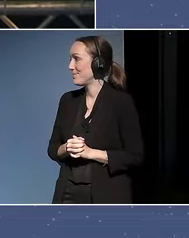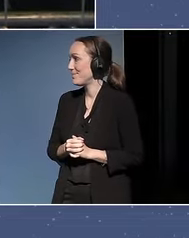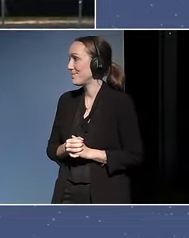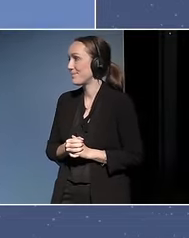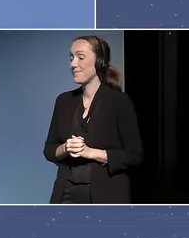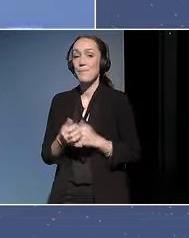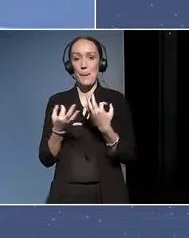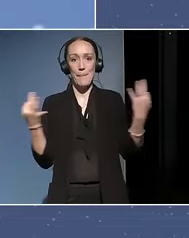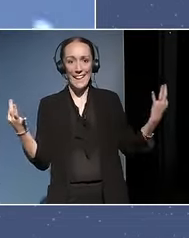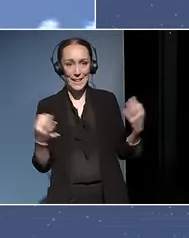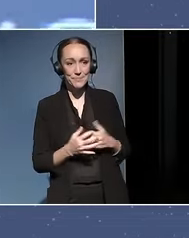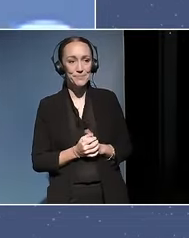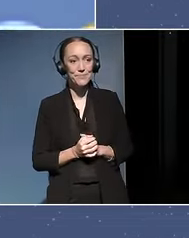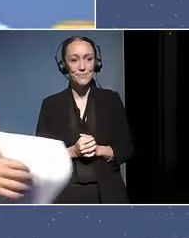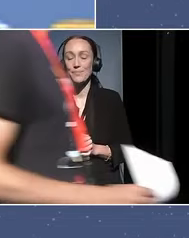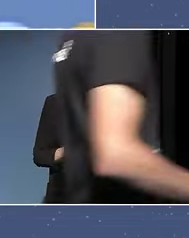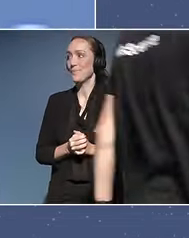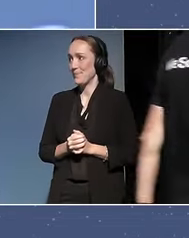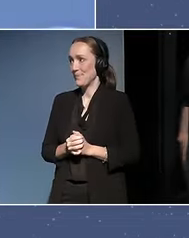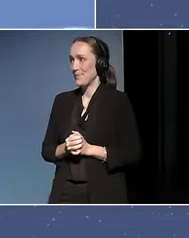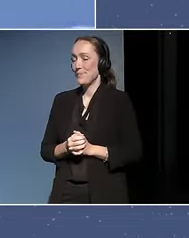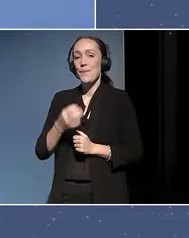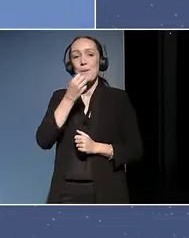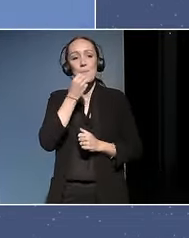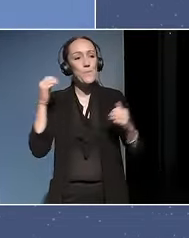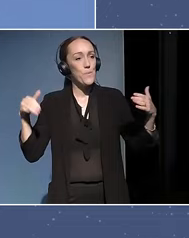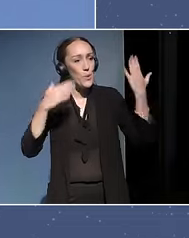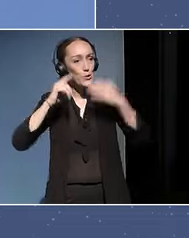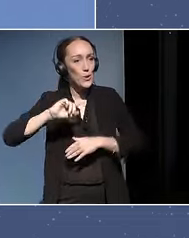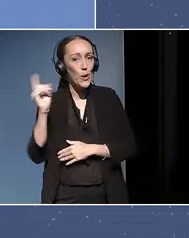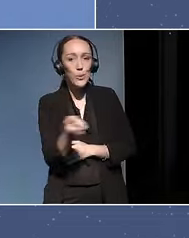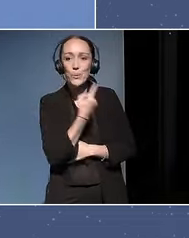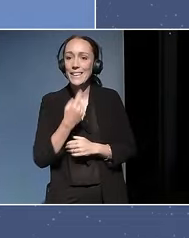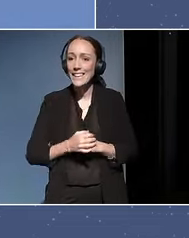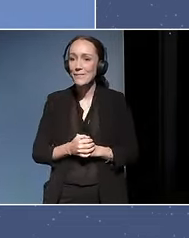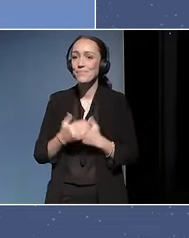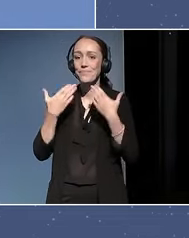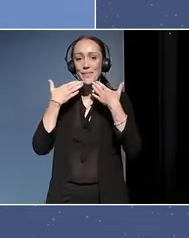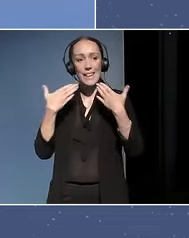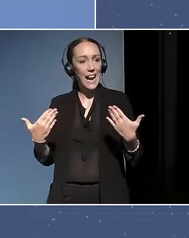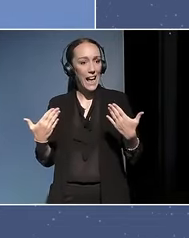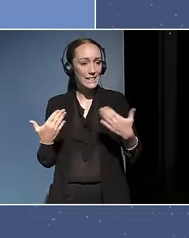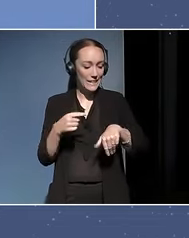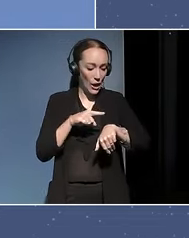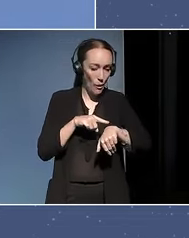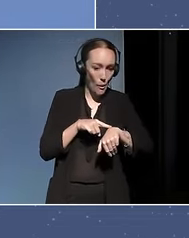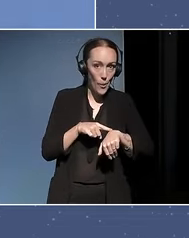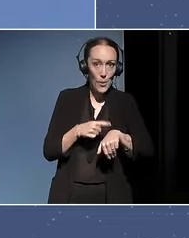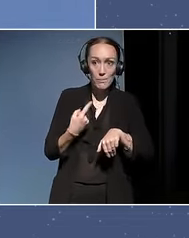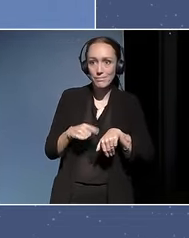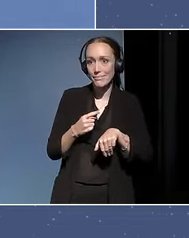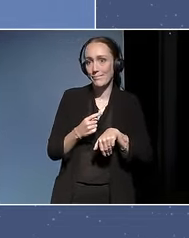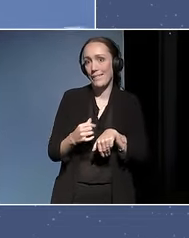Va bene Allora buongiorno a tutti Grazie per essere qui a quest'ora così